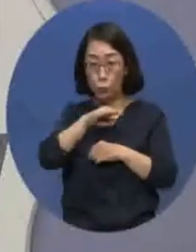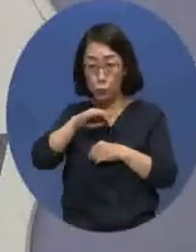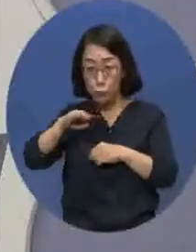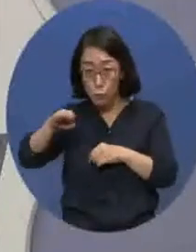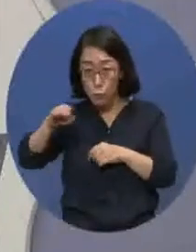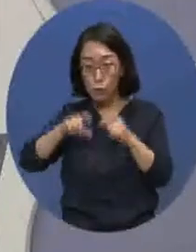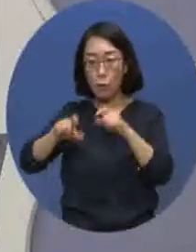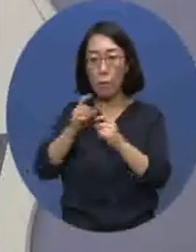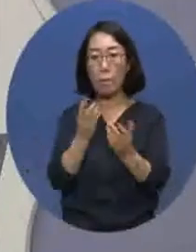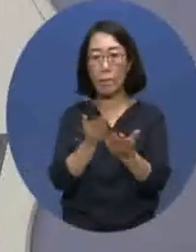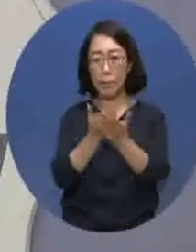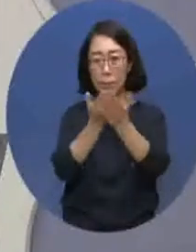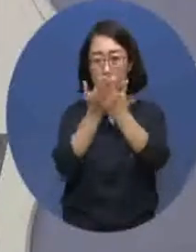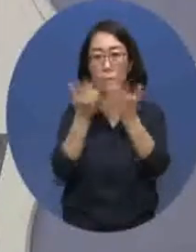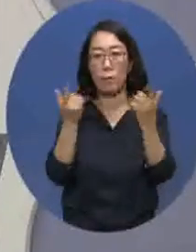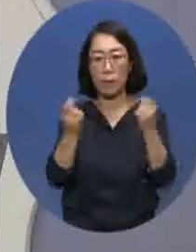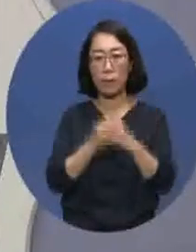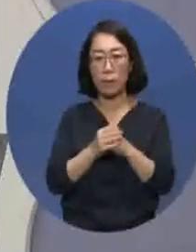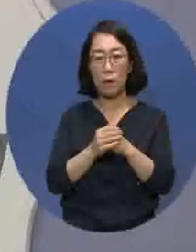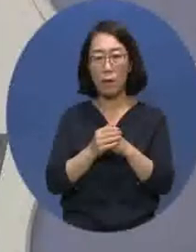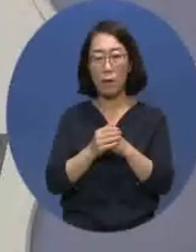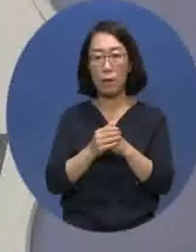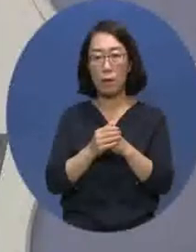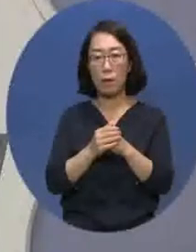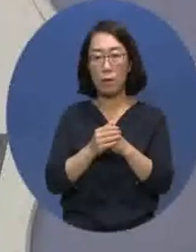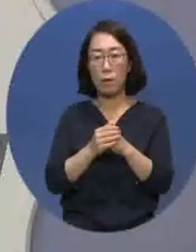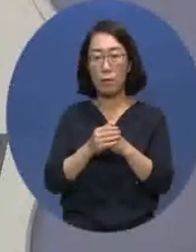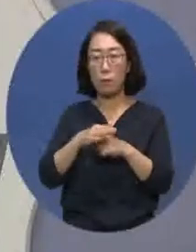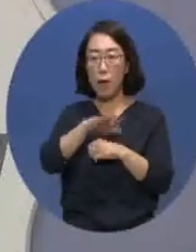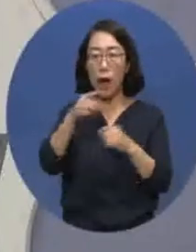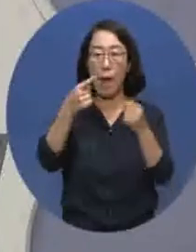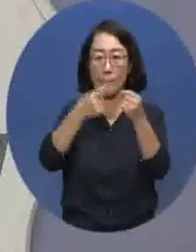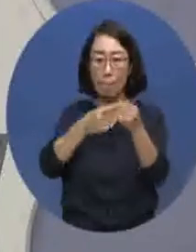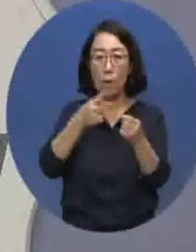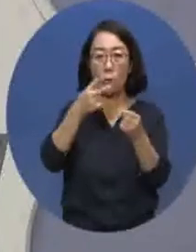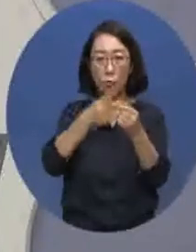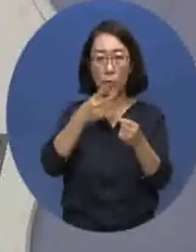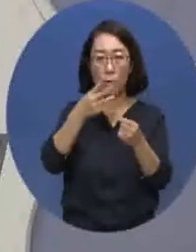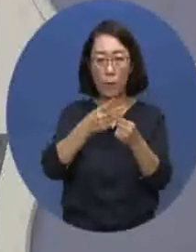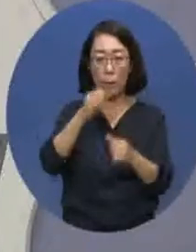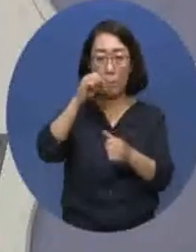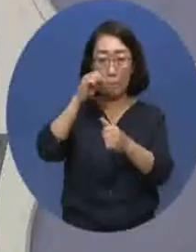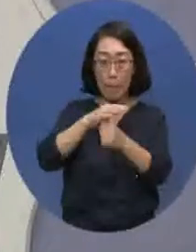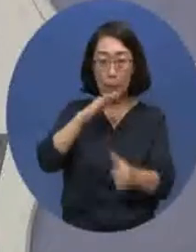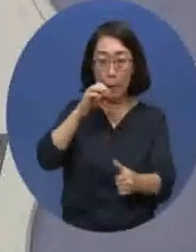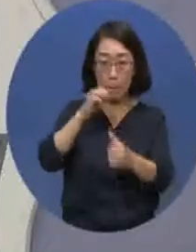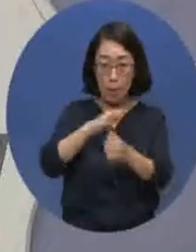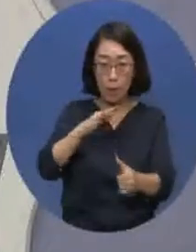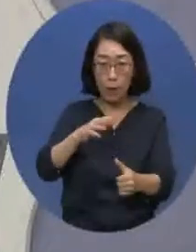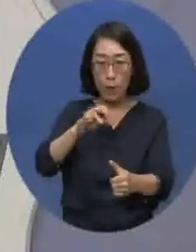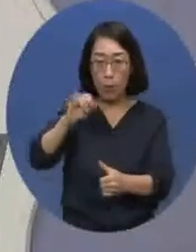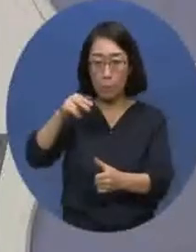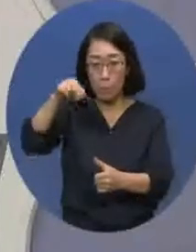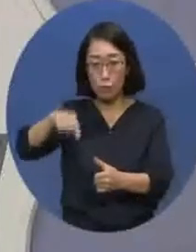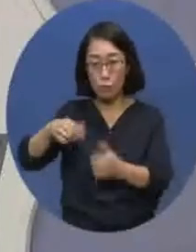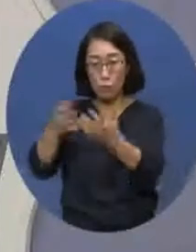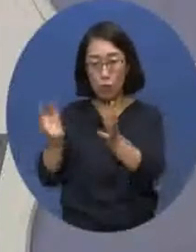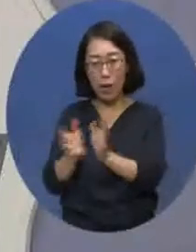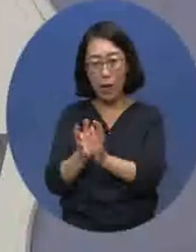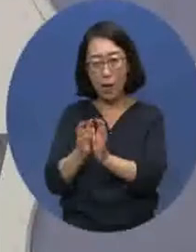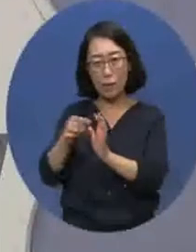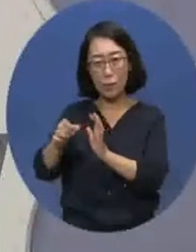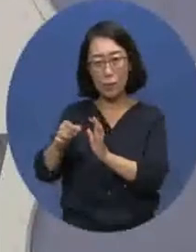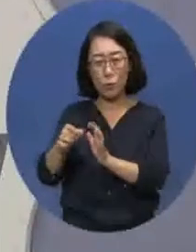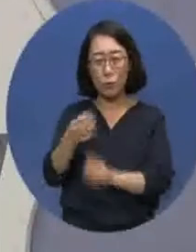한다고 보고 있습니다 그래서 저어 가 세 번씩이나 그런 어떻게 보면 민주당으로서는 굉장한 험 g